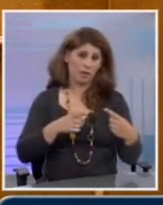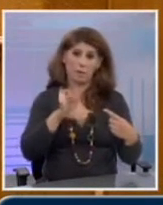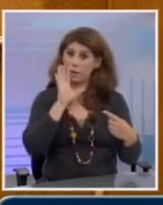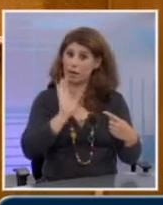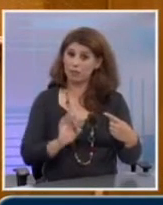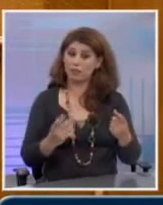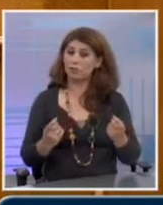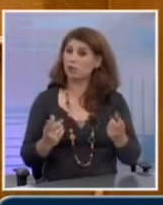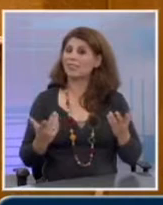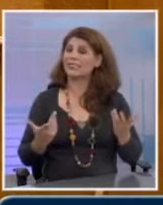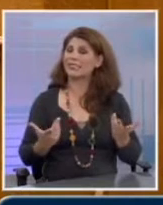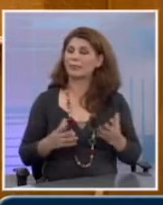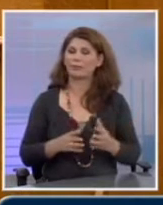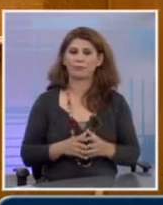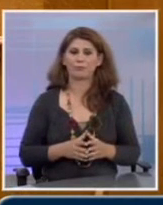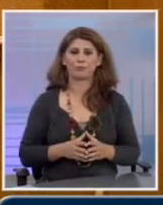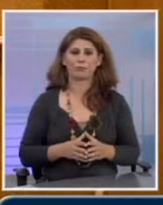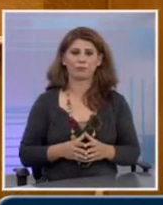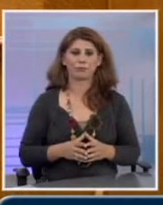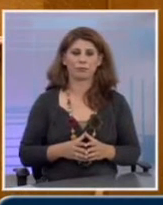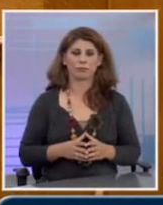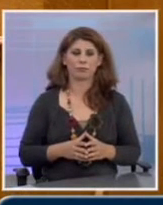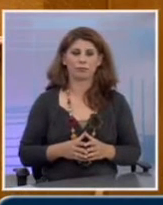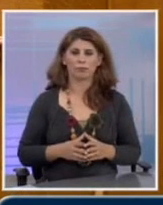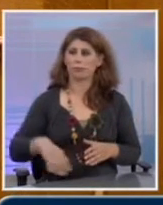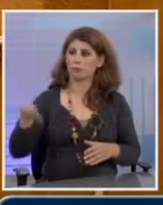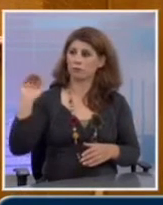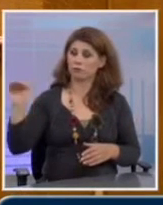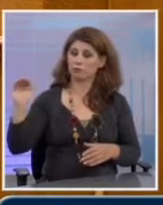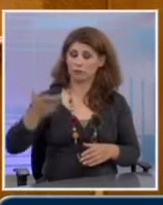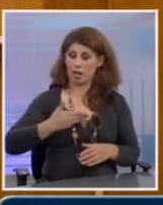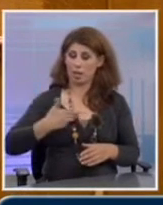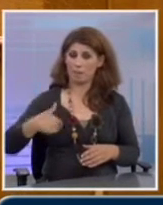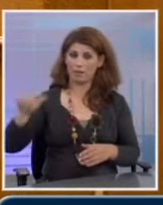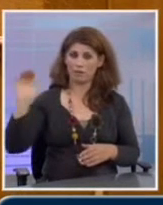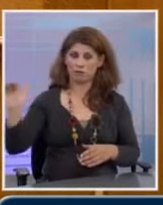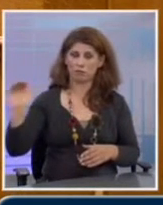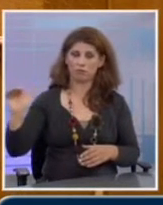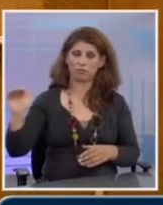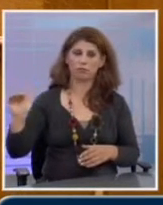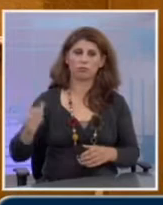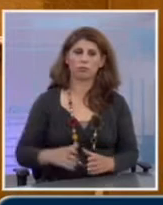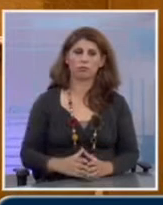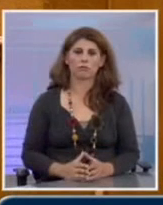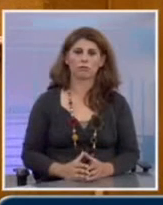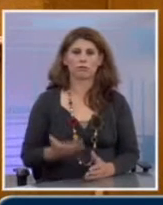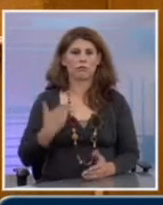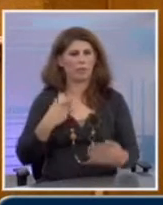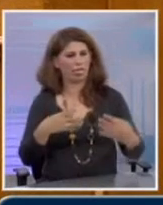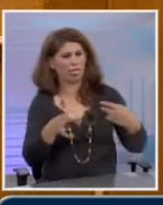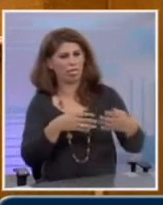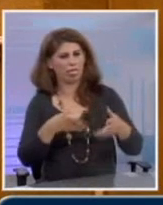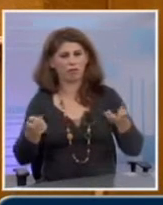προκαλεί είναι το να εγκαλούμαστε εμείς για λαϊκισμό και για